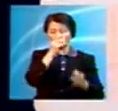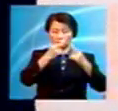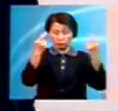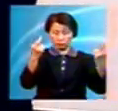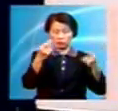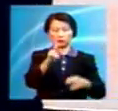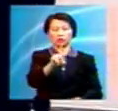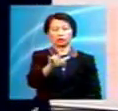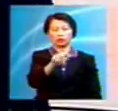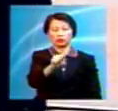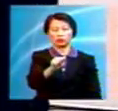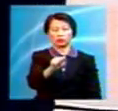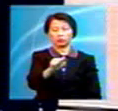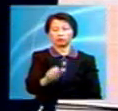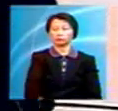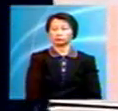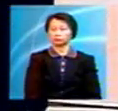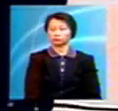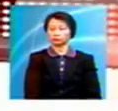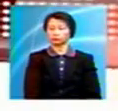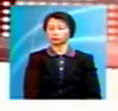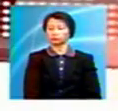Antarabangsa Kuala Lumpur, KLIA.